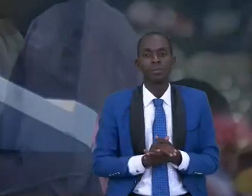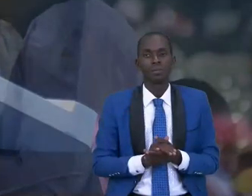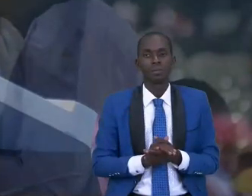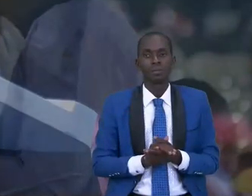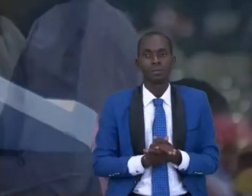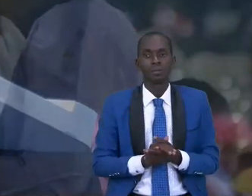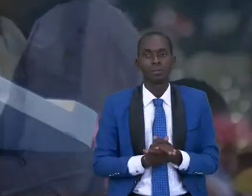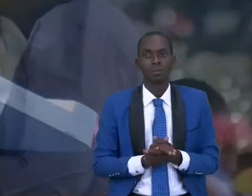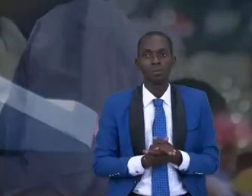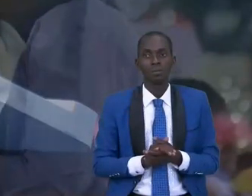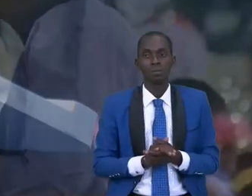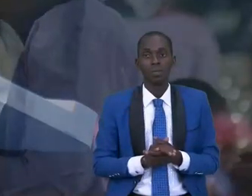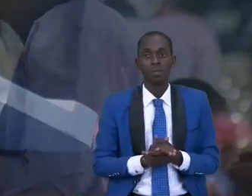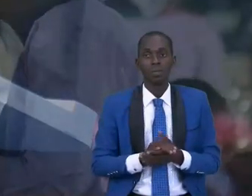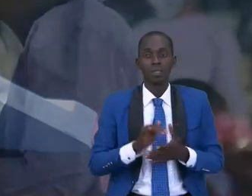3.